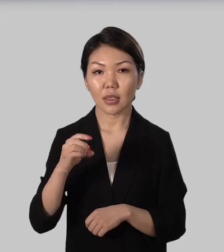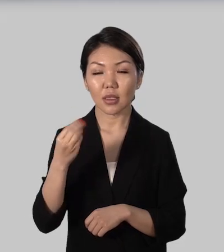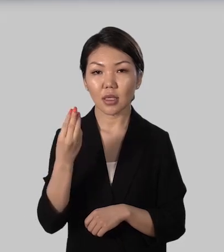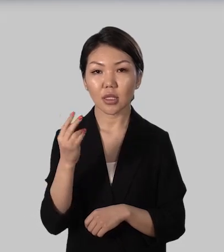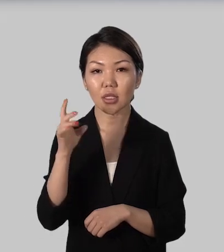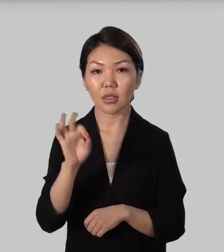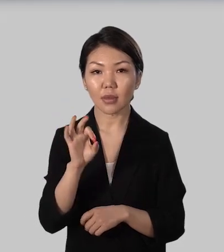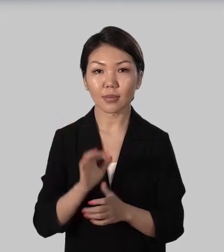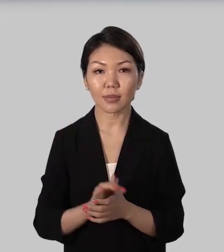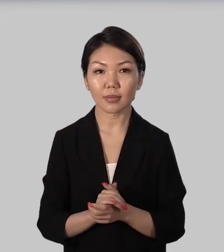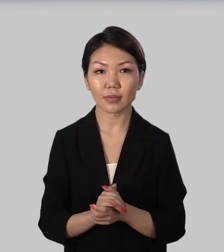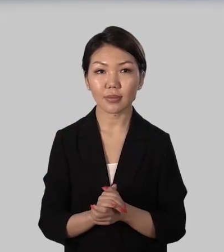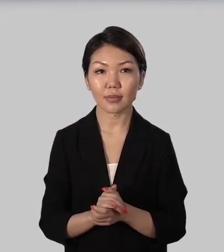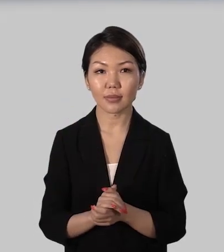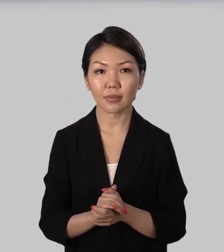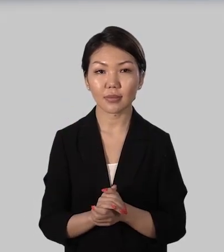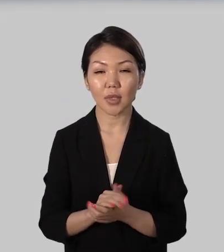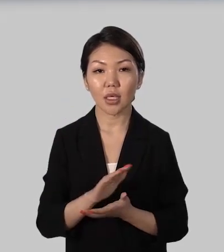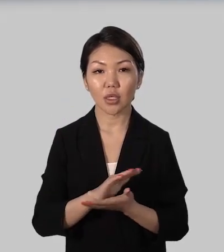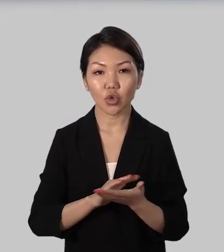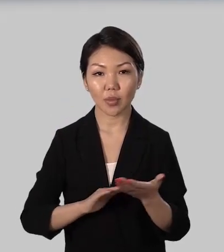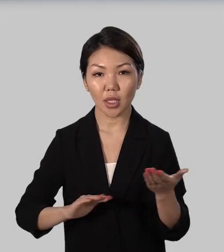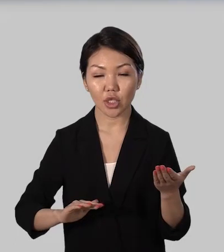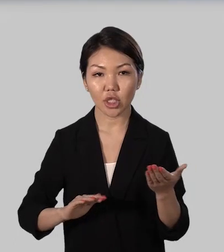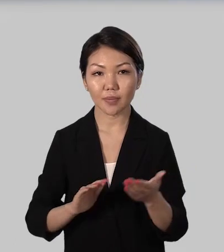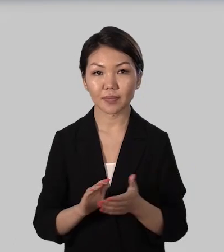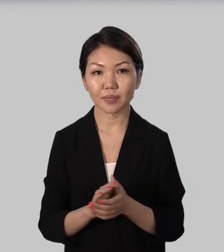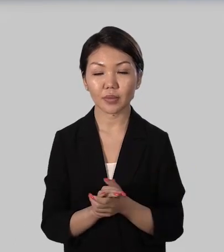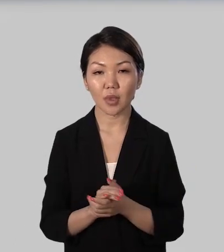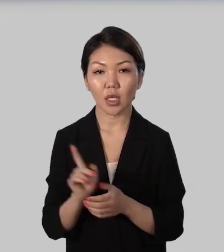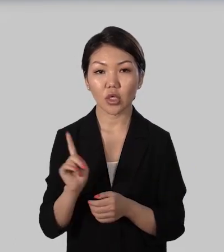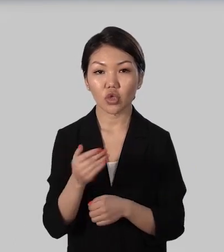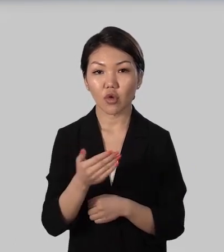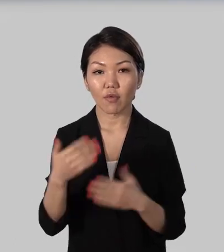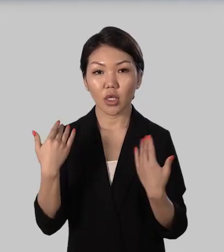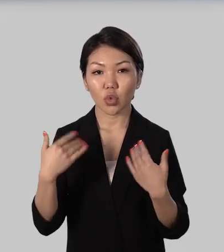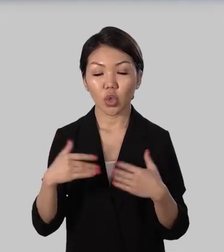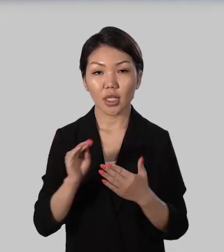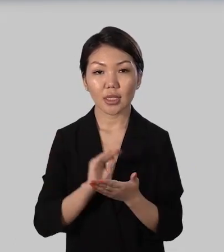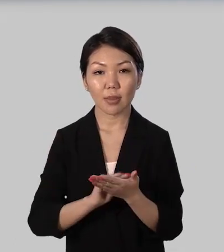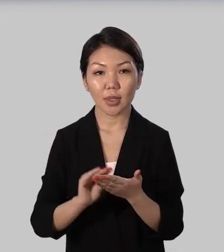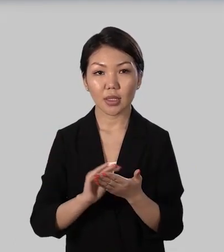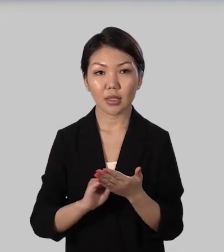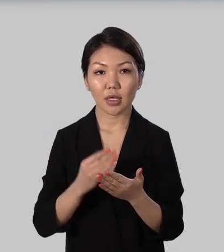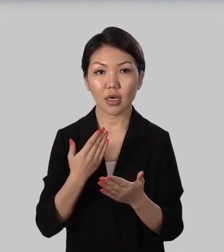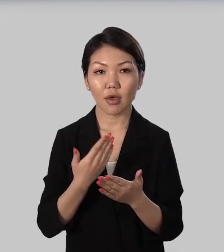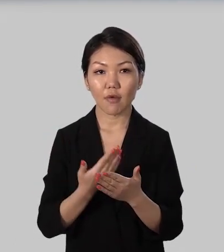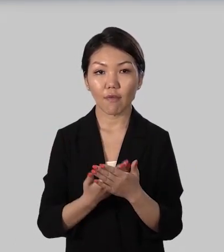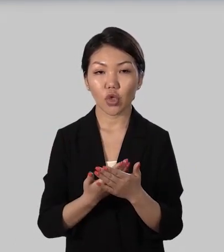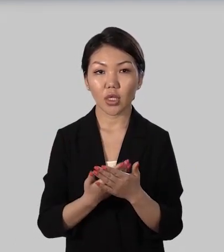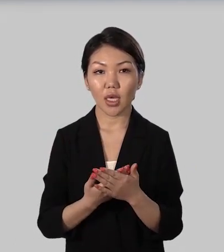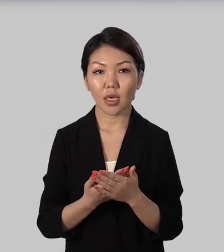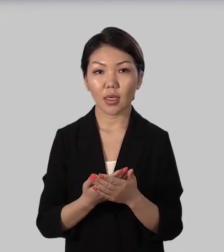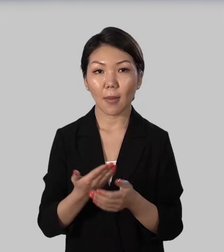идем дальше что вы записали вот так и живем зимой а